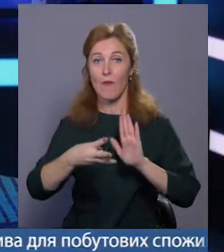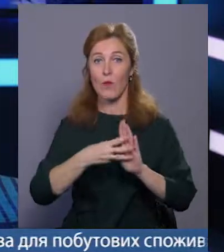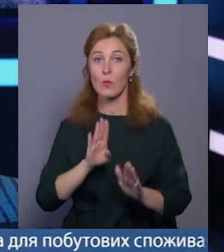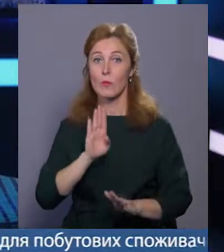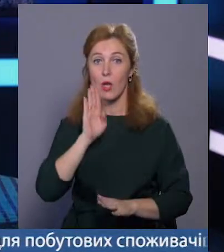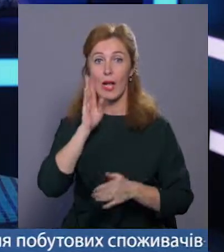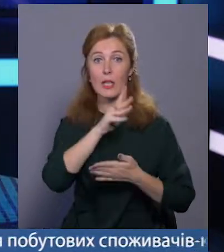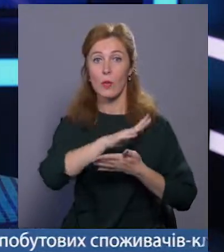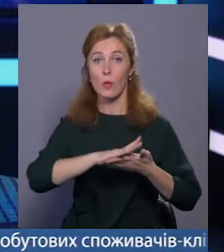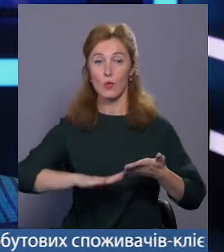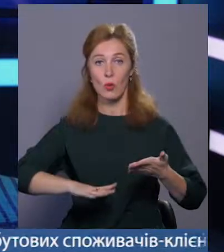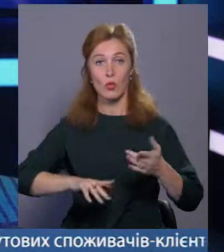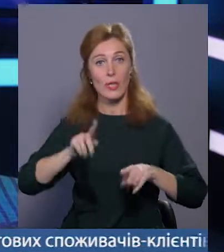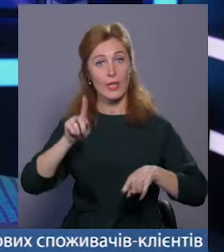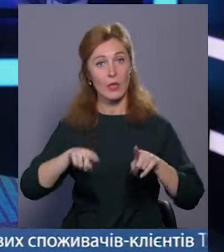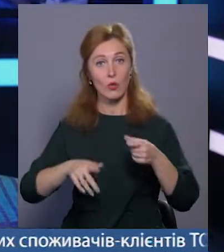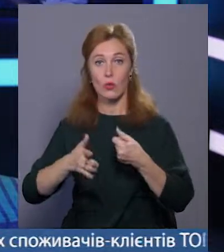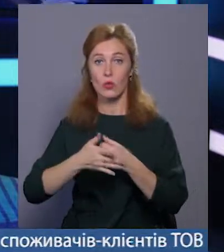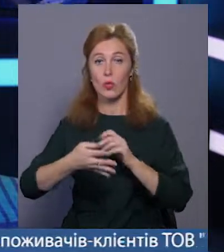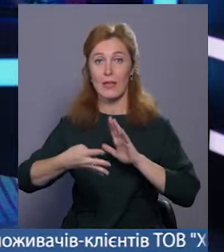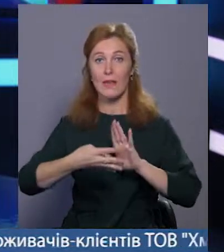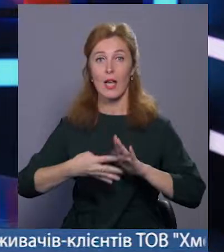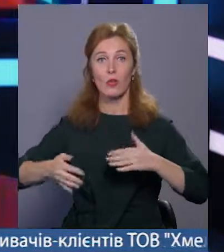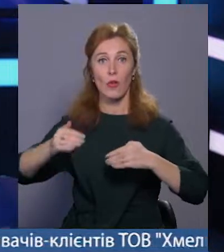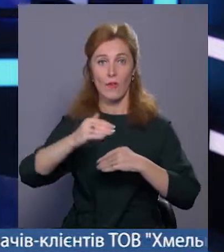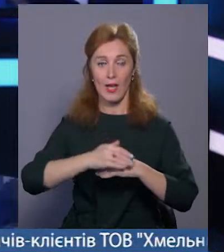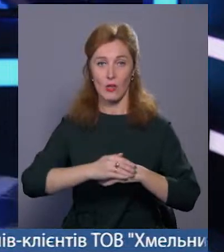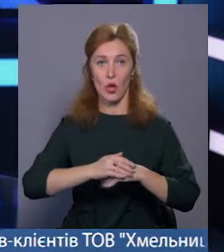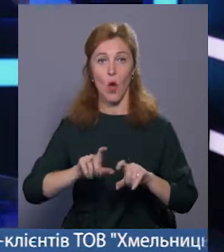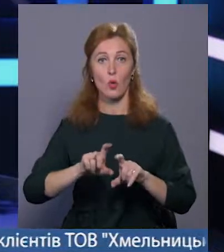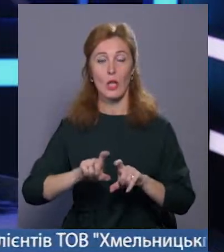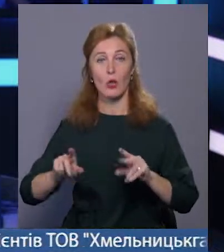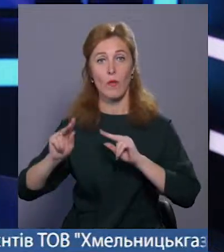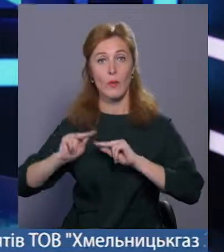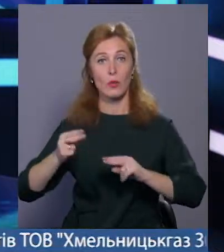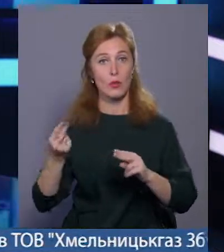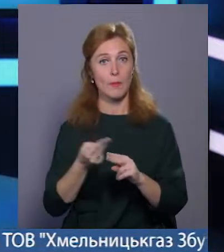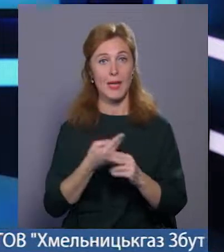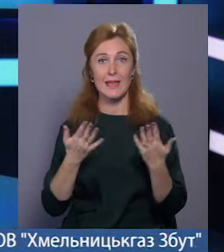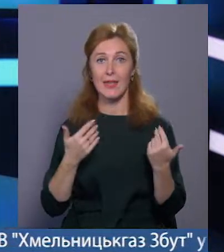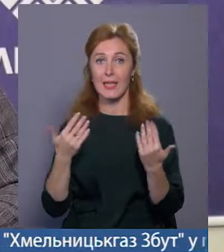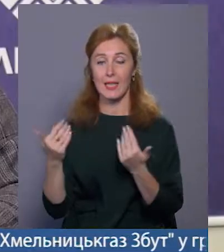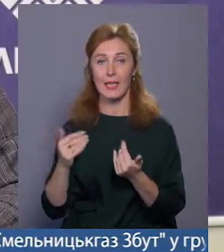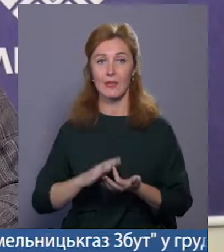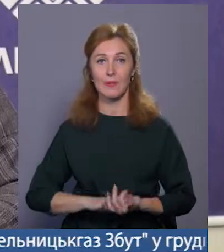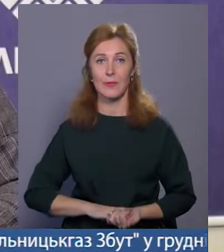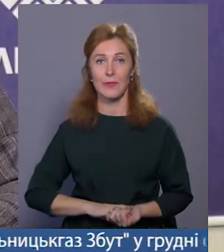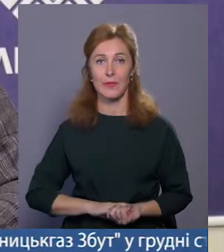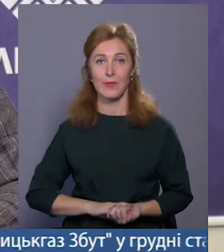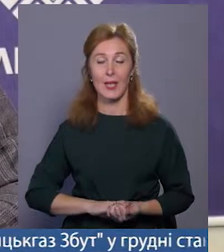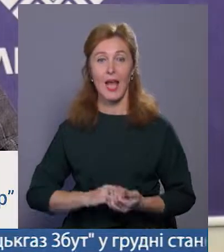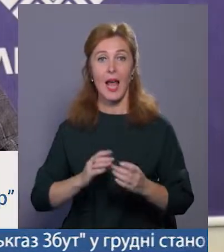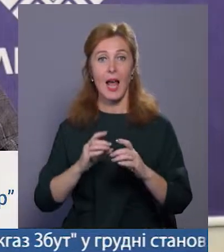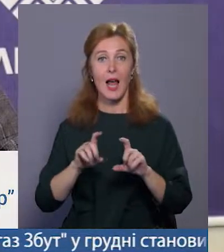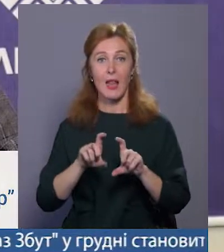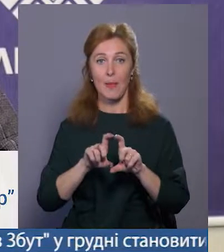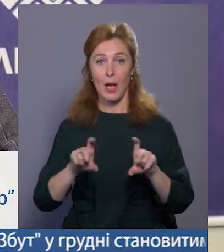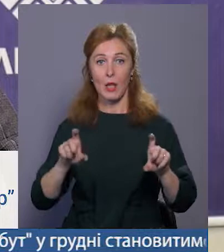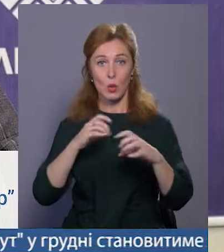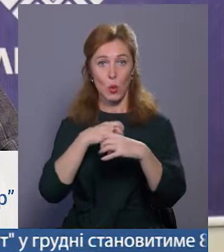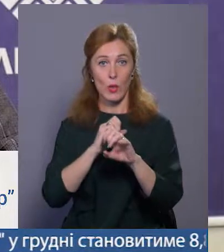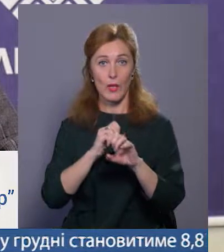і продовжується інколи до 9 вечора. Установа працює без вихідних. Лабораторія досить оснащена